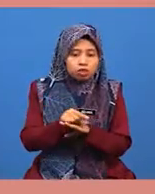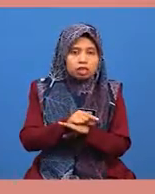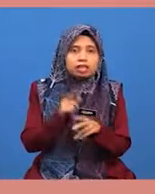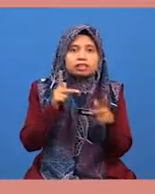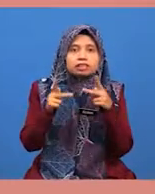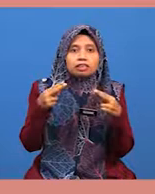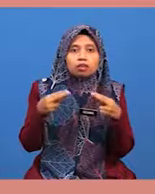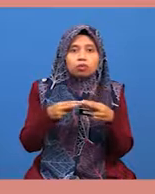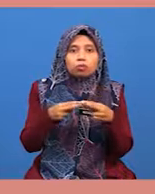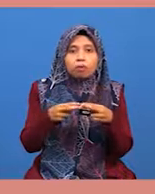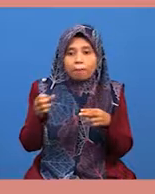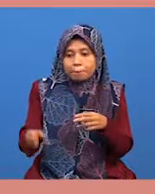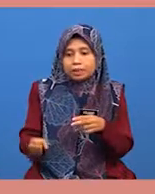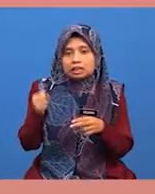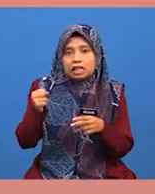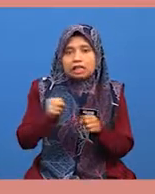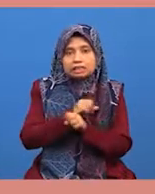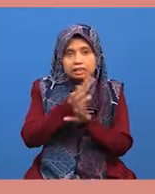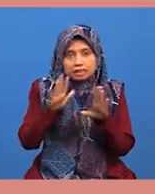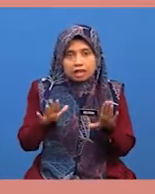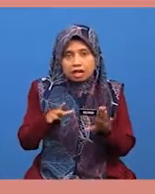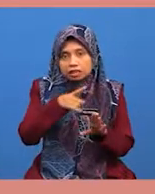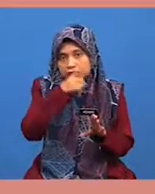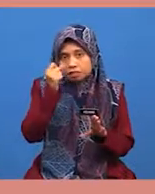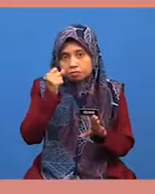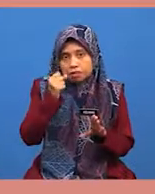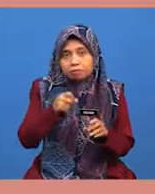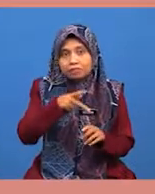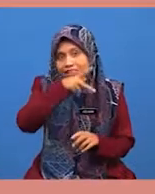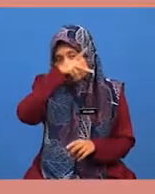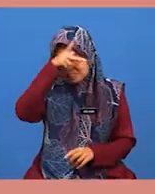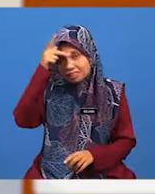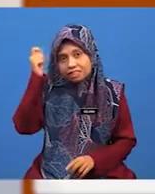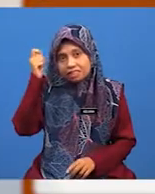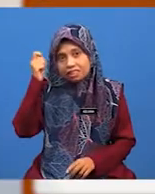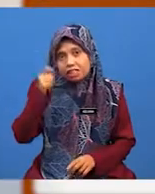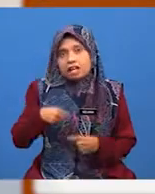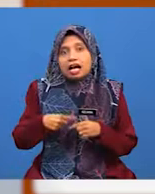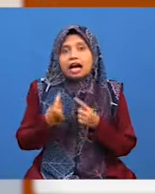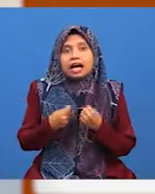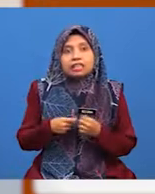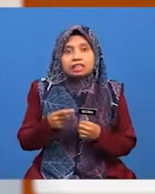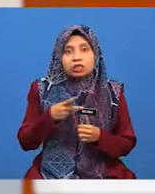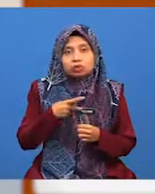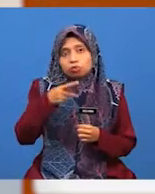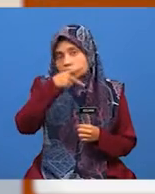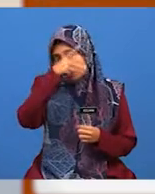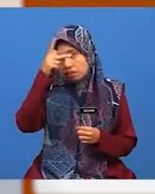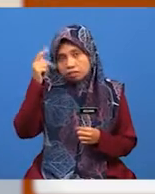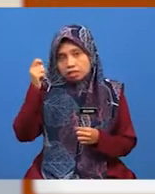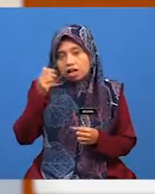kata hubung pancangan keterangan sebab kerana. Hatiku riang kerana